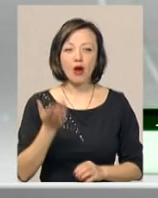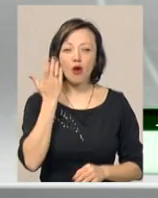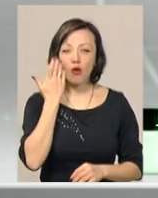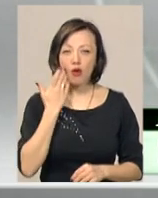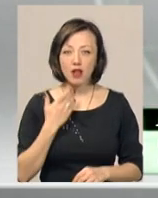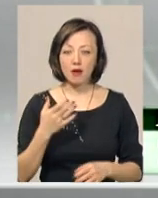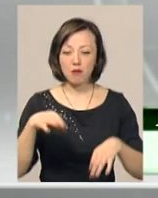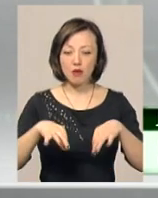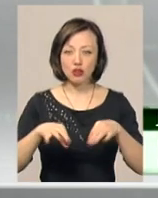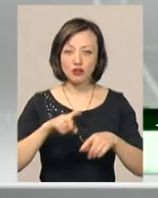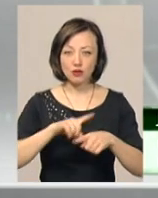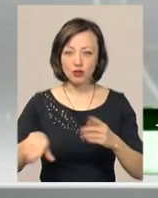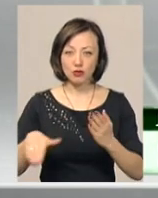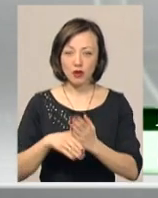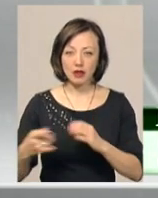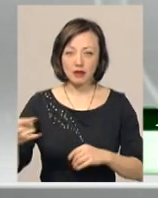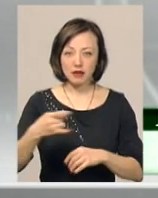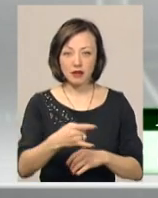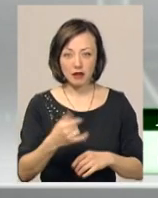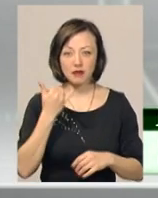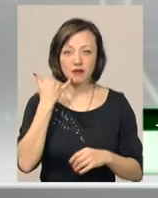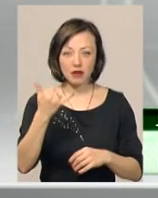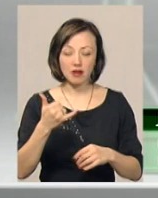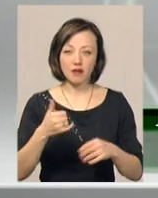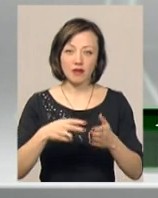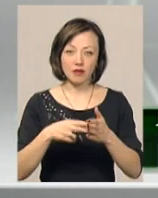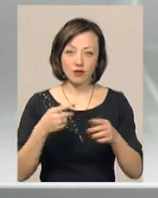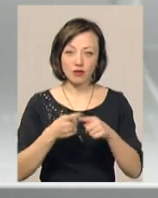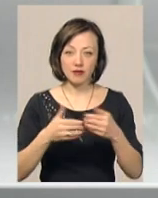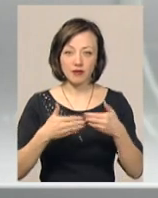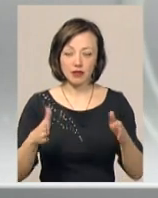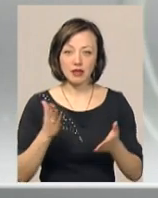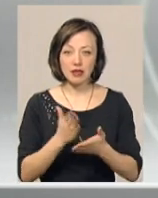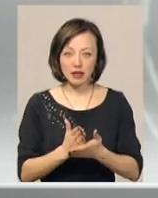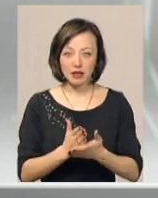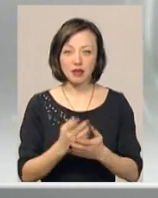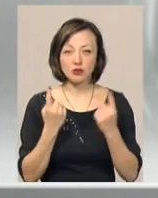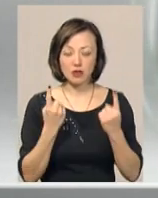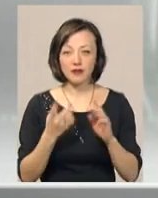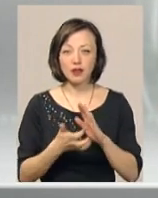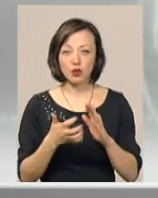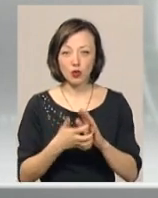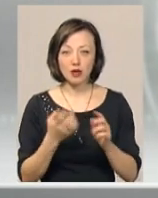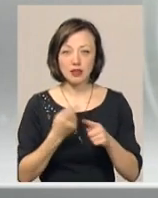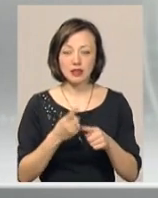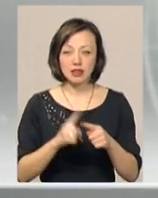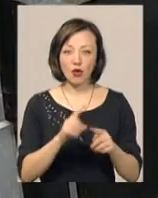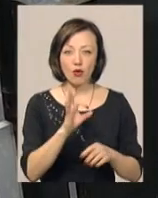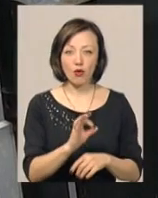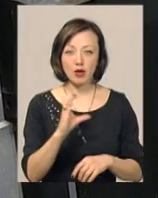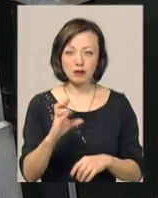вони телефонують за даним телефоном і їх зустрічають. Це так, це є суттєвий недолік тих